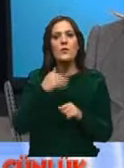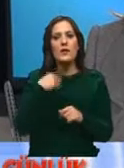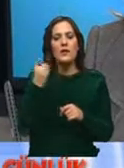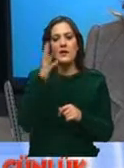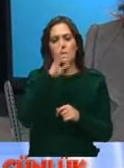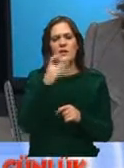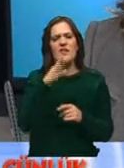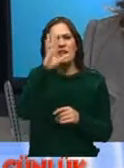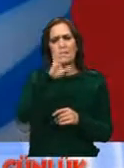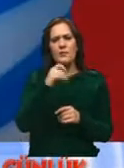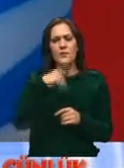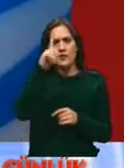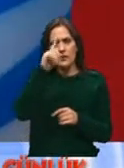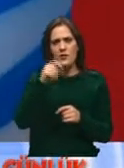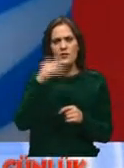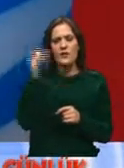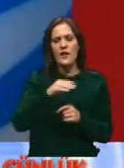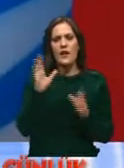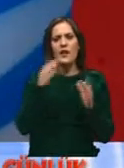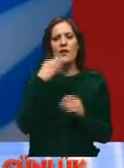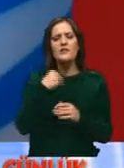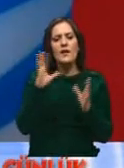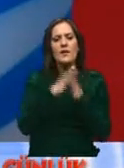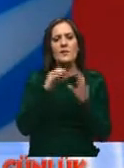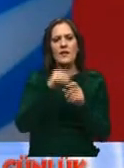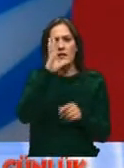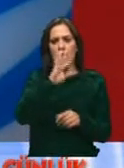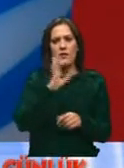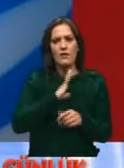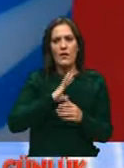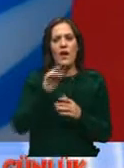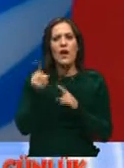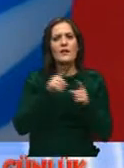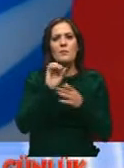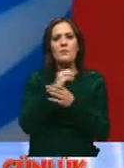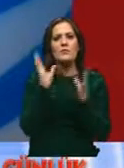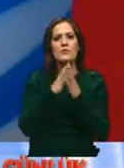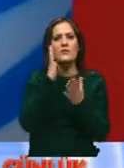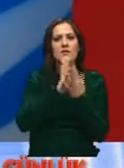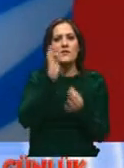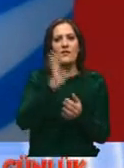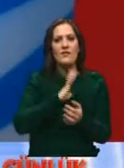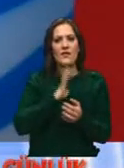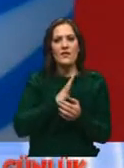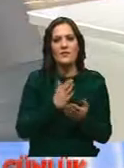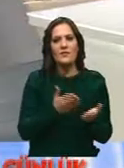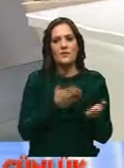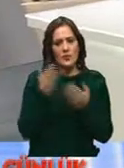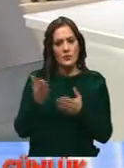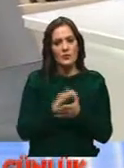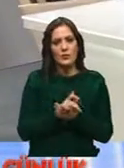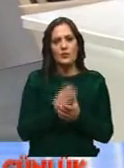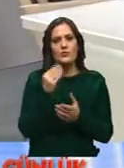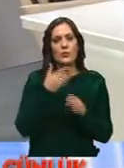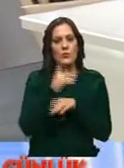Hı. Kimlere yüzden... danışıyor gelen gençler? Ekipte kimler var? Hangi meslek grubundan insanlar var? Güzel. Buyurun.